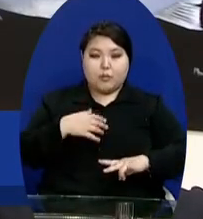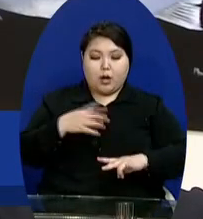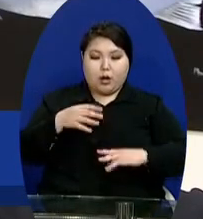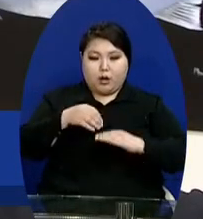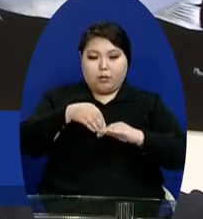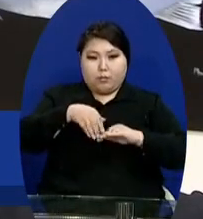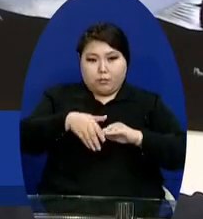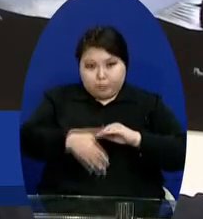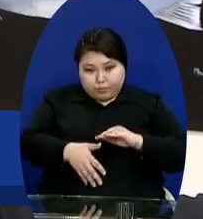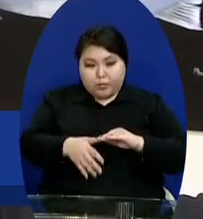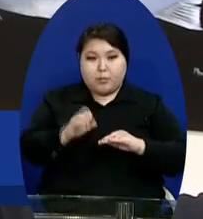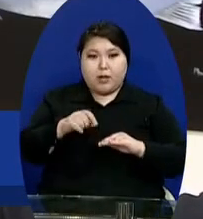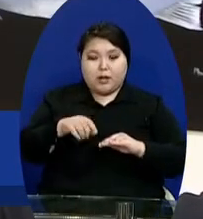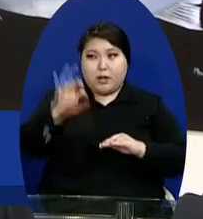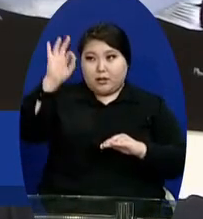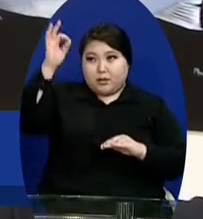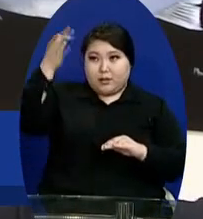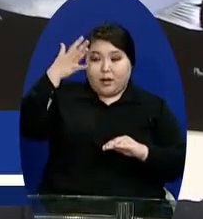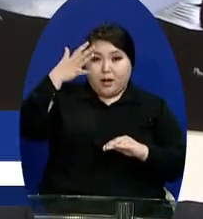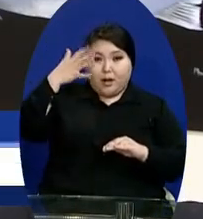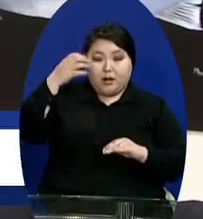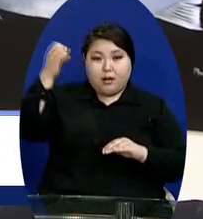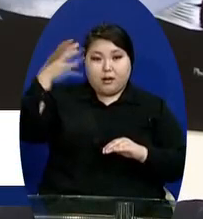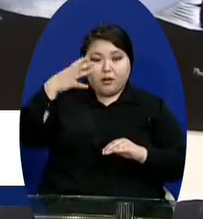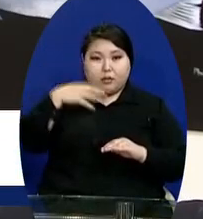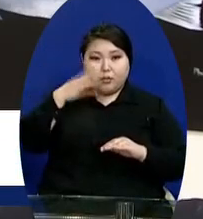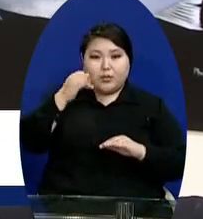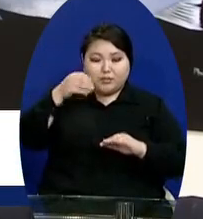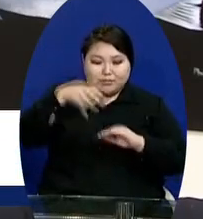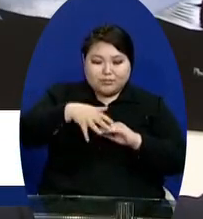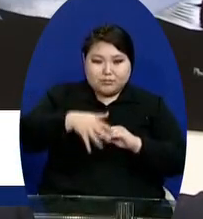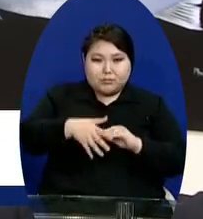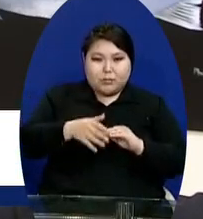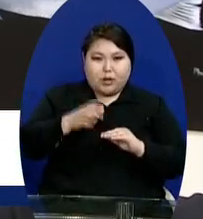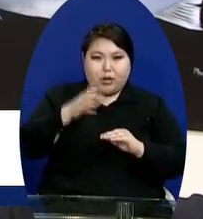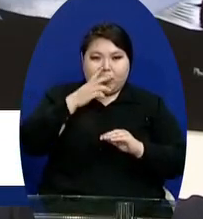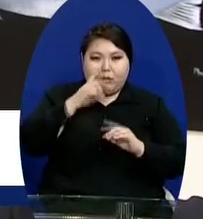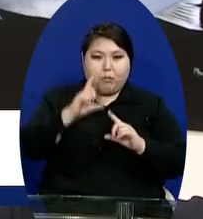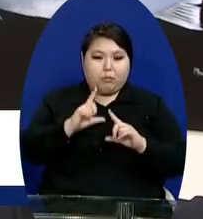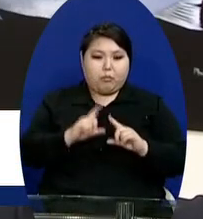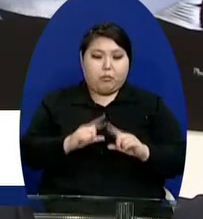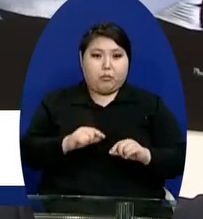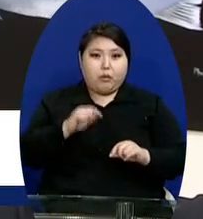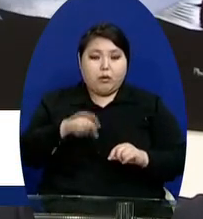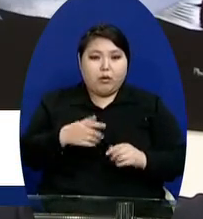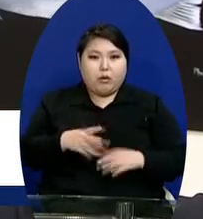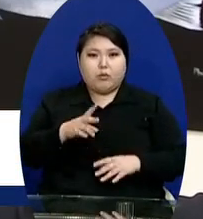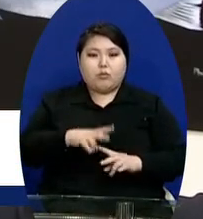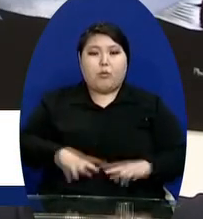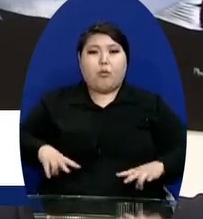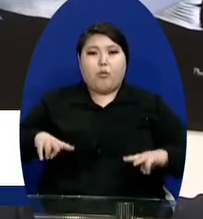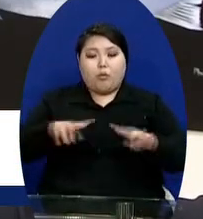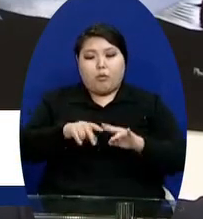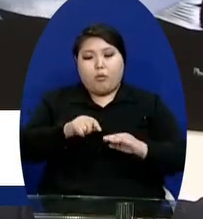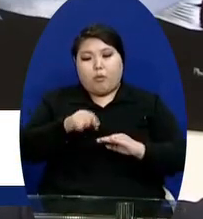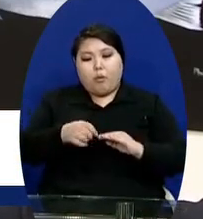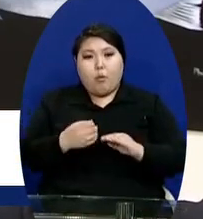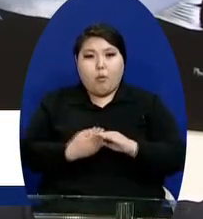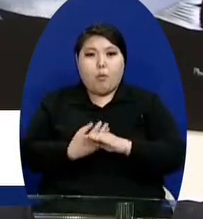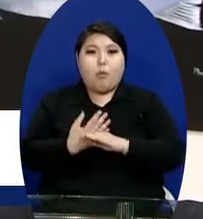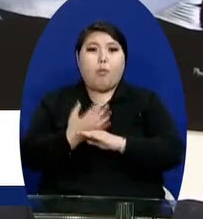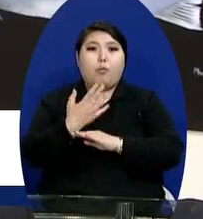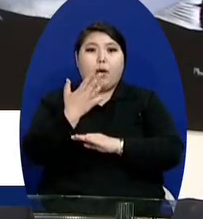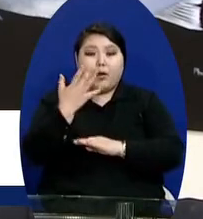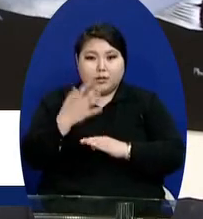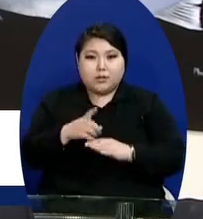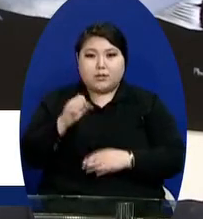нэвтрэх тэр нөгөө нарны гэрлийн тусгалын эрчим буурснаар тэн нуурын гүнд ургаж байгаа ургамал одоо